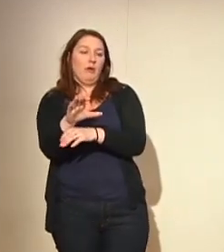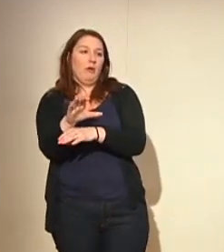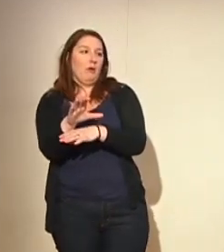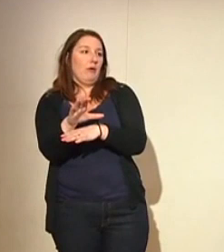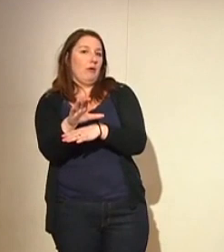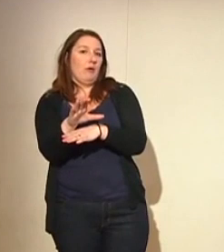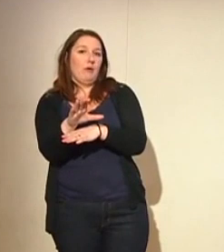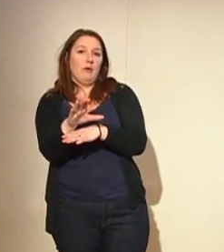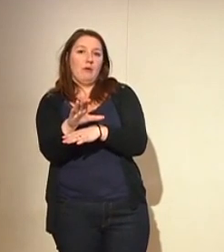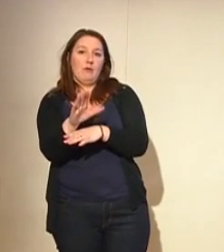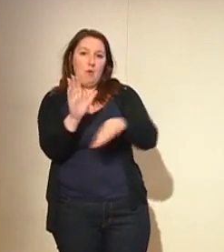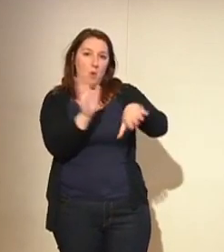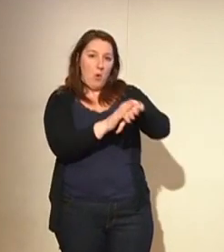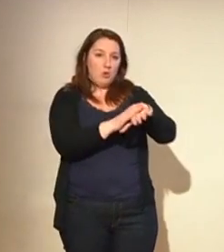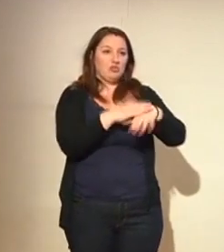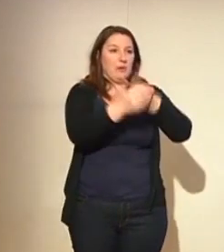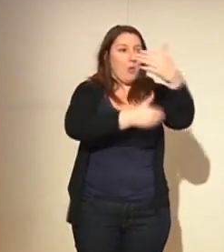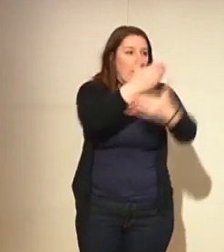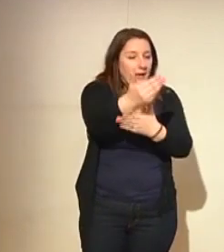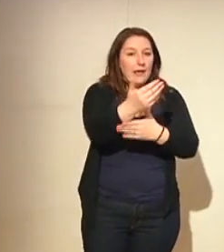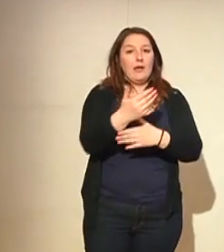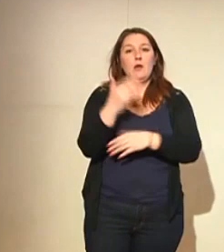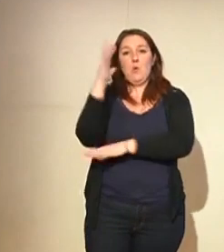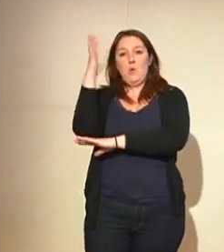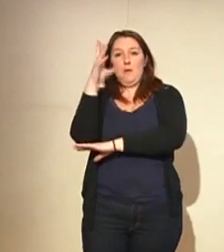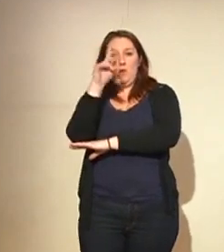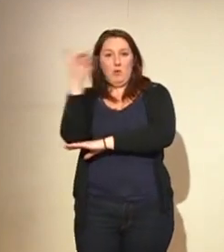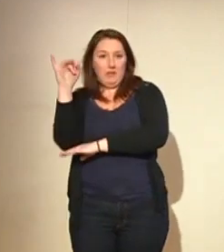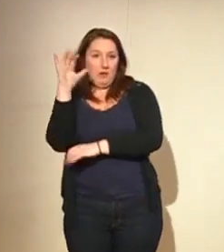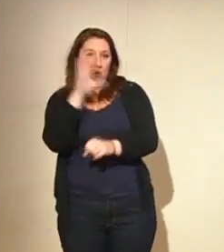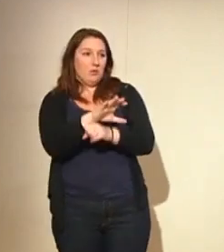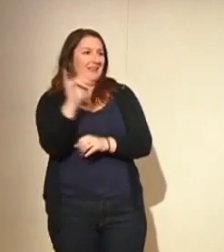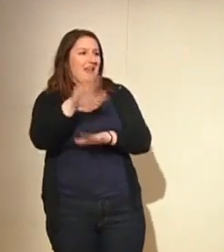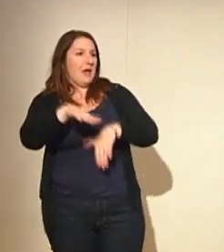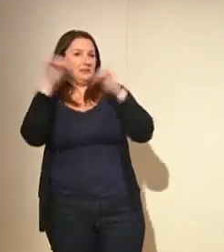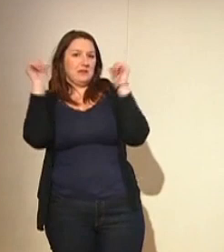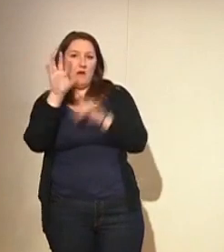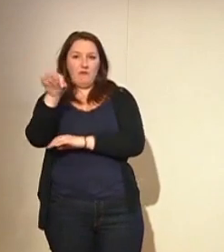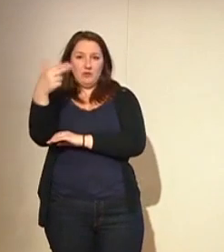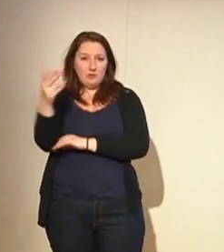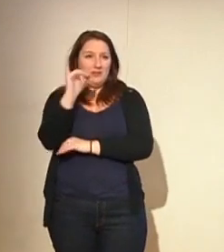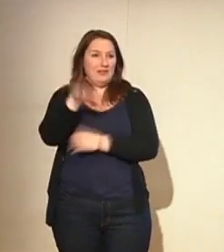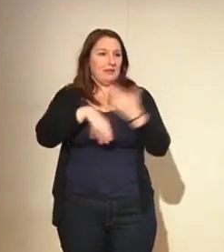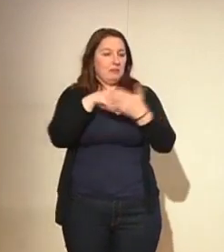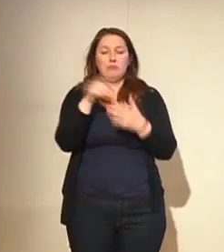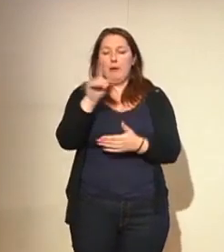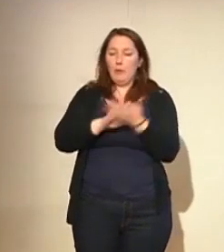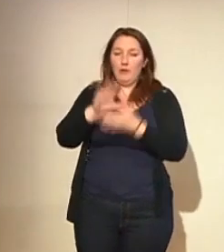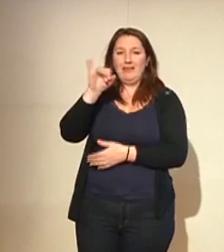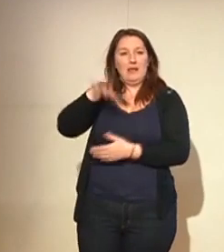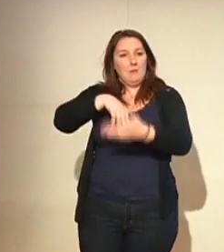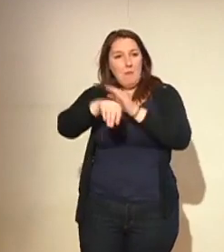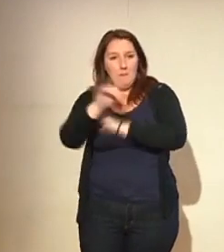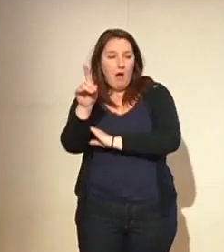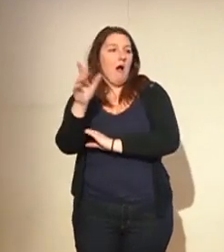contre gauche et progrès umpudi qui s'abstient Fond national qui ne prend non pardon qui ne prend pas part au vote